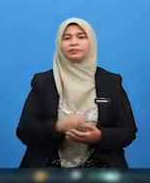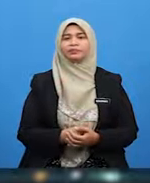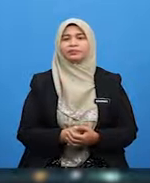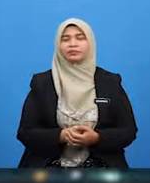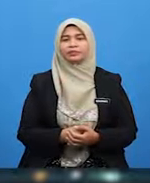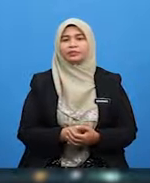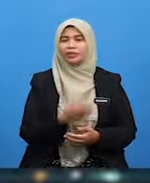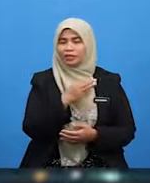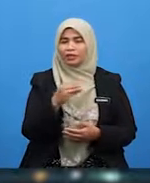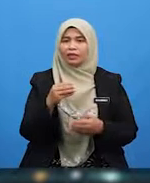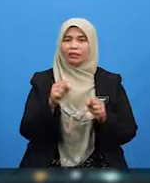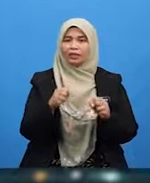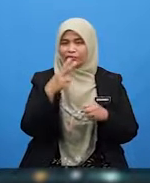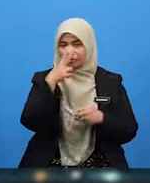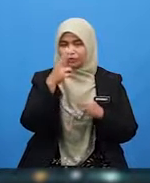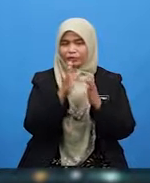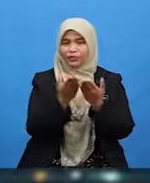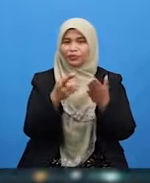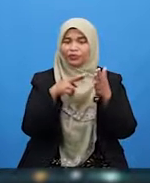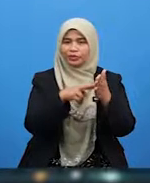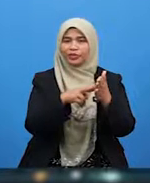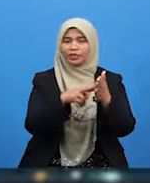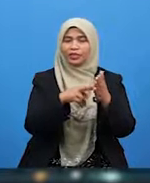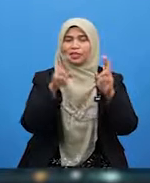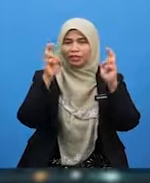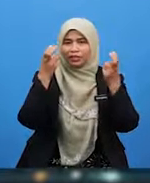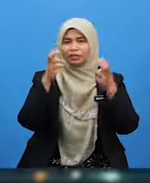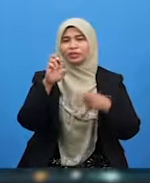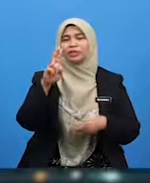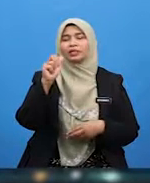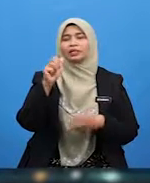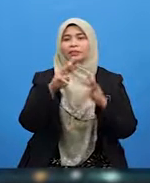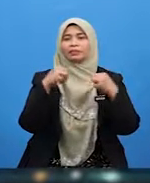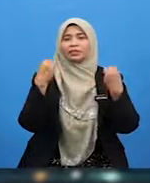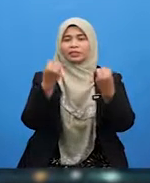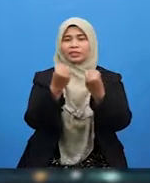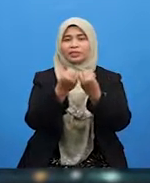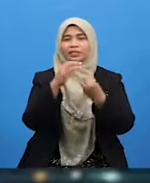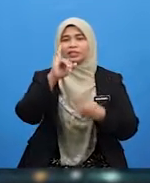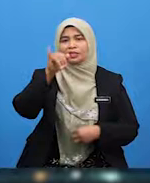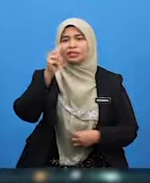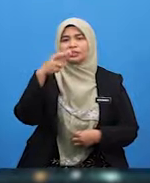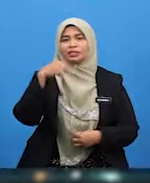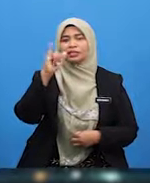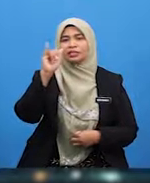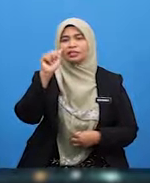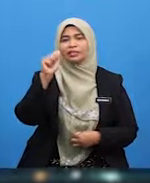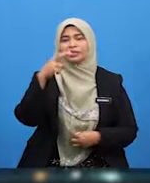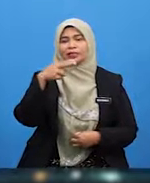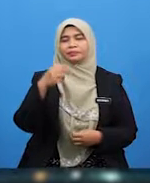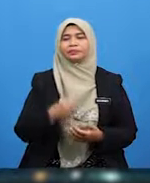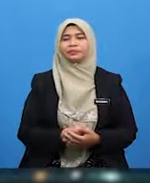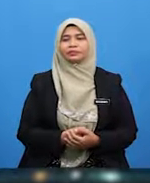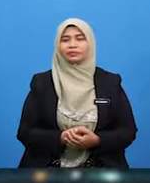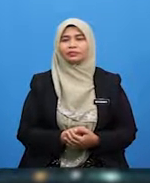yang mempunyai buku rujukan pula, sila lihat tajuk Era Masyarakat Jahiliyah Bab Sirah ya.